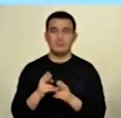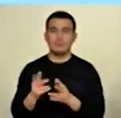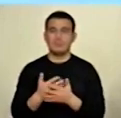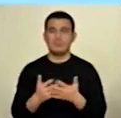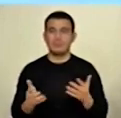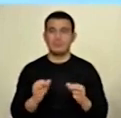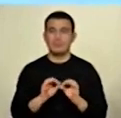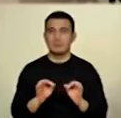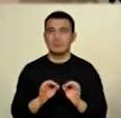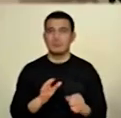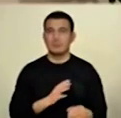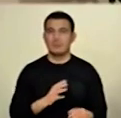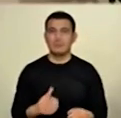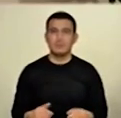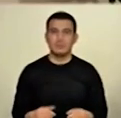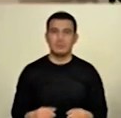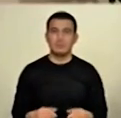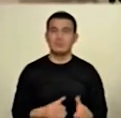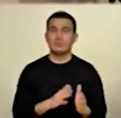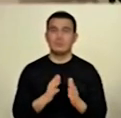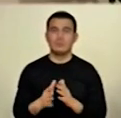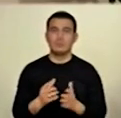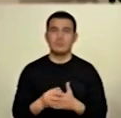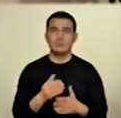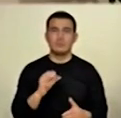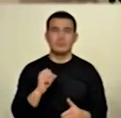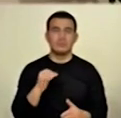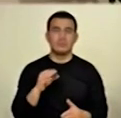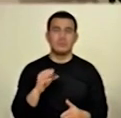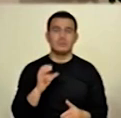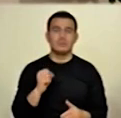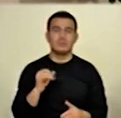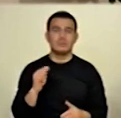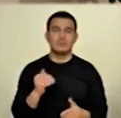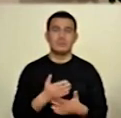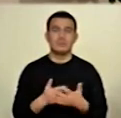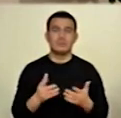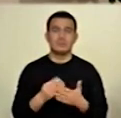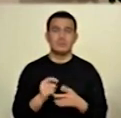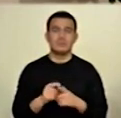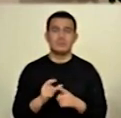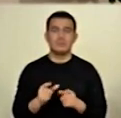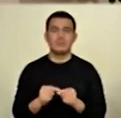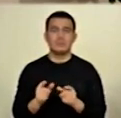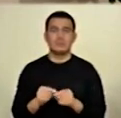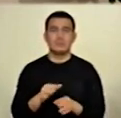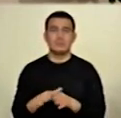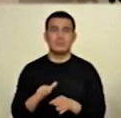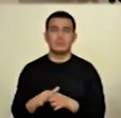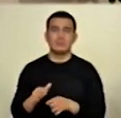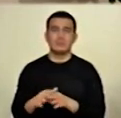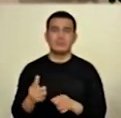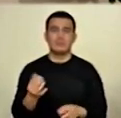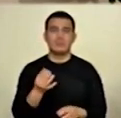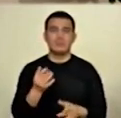edi. Keyingi topshirig'imiz: sayt sahifalarini turli kontentlar bilan to'ldiring. Ya'ni sayt sahifalarga turli